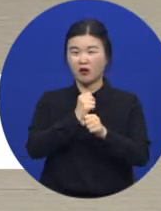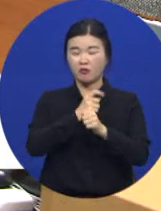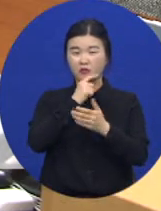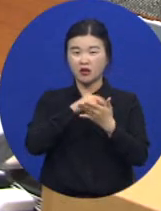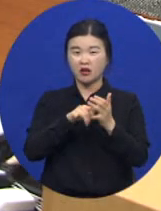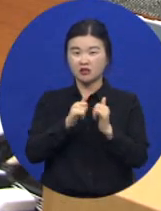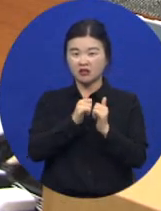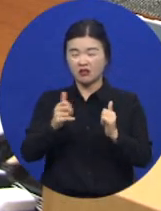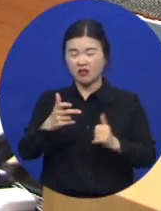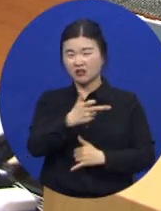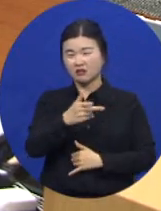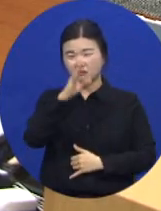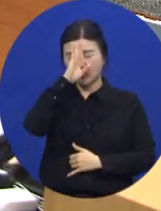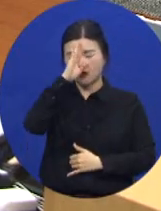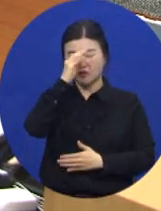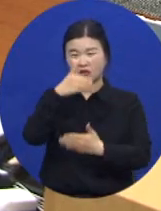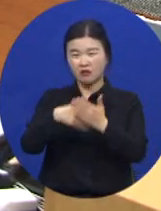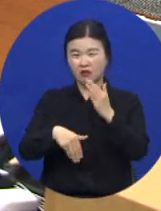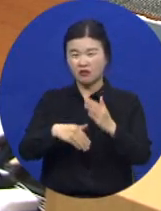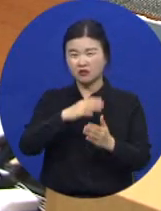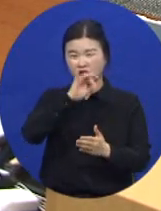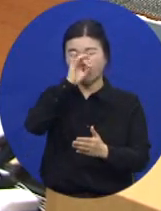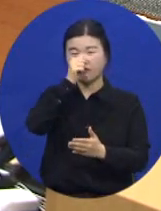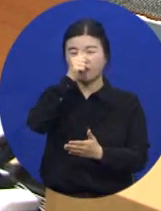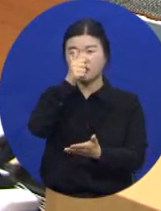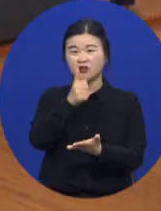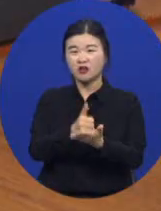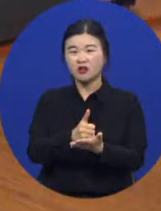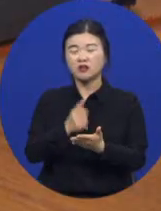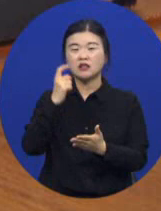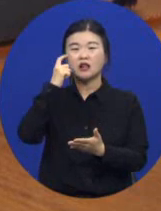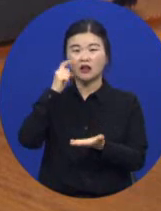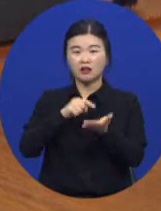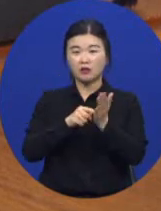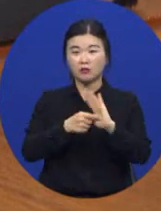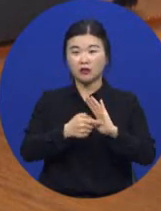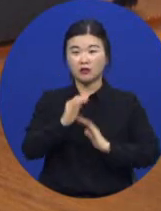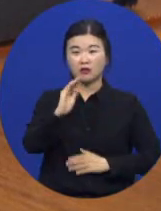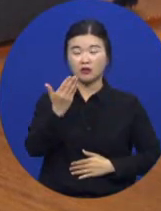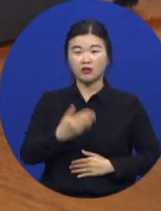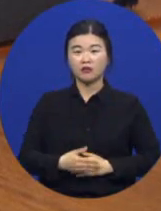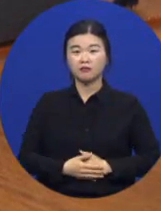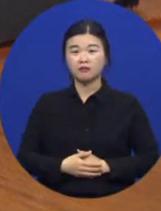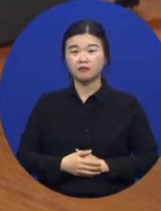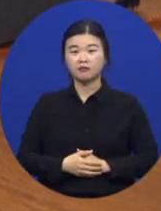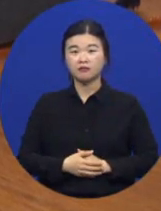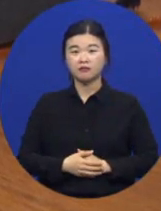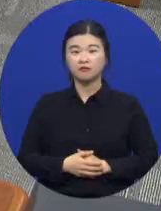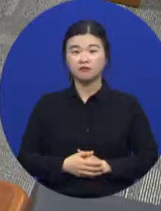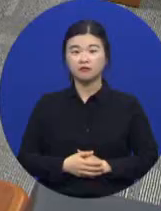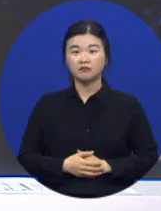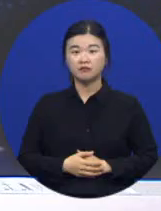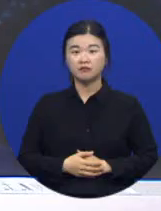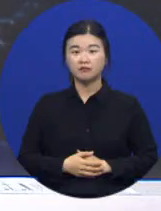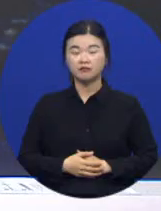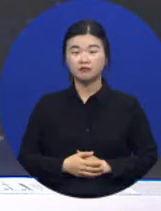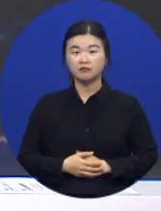큰 후유증을 남겼지만 초범인 점 등을 감안했다고 밝혔습니다.